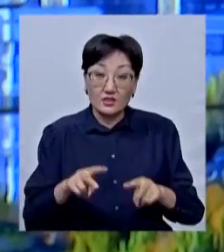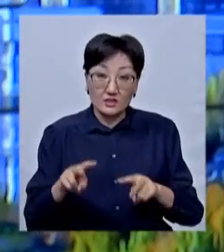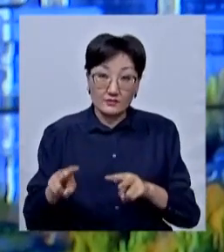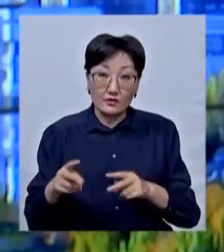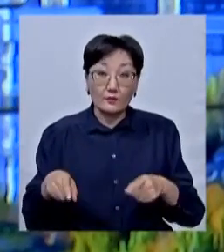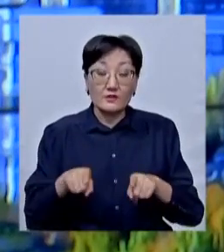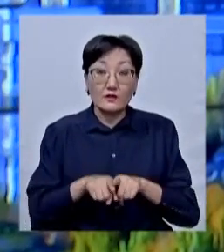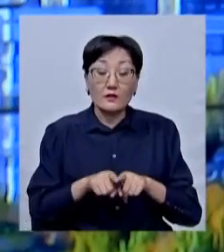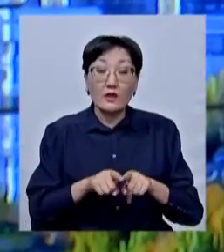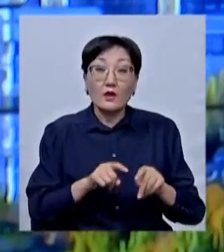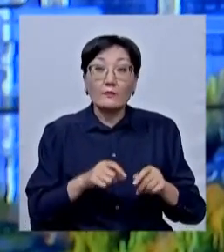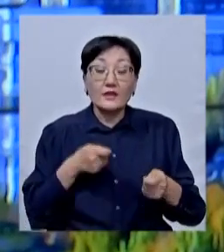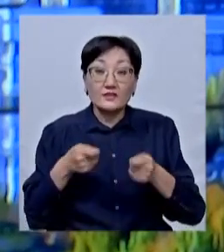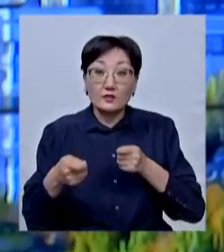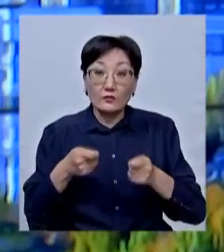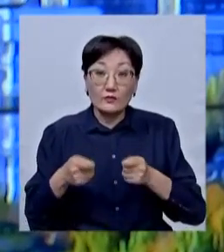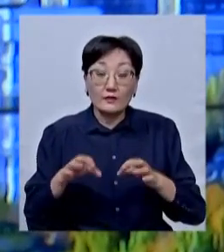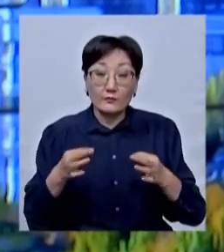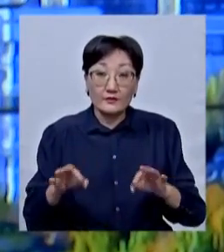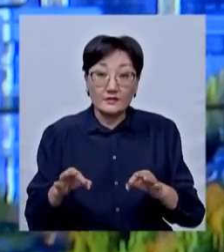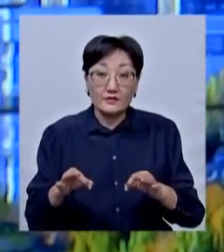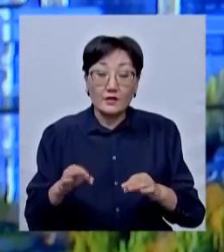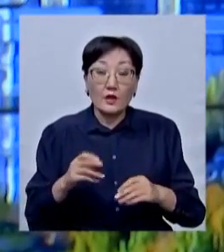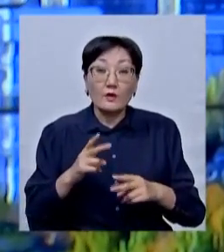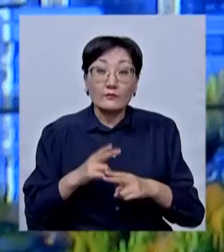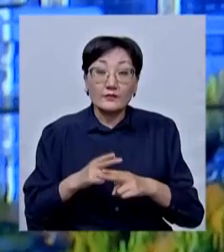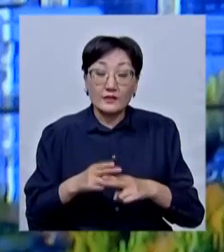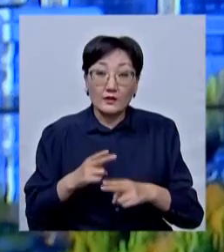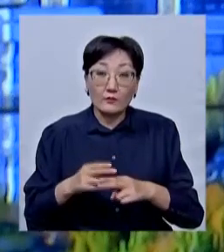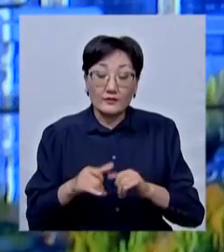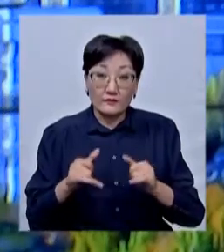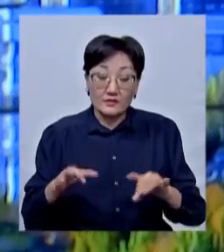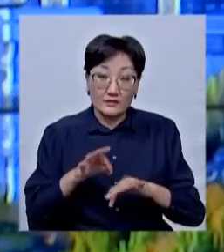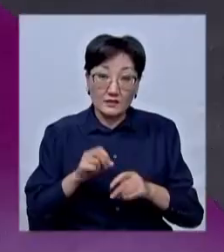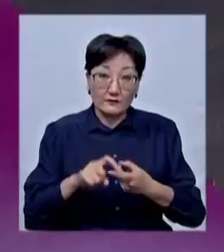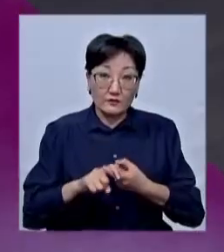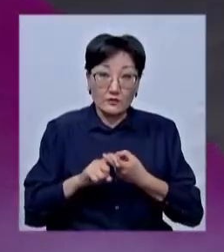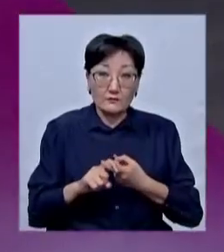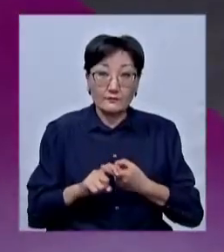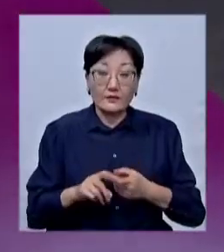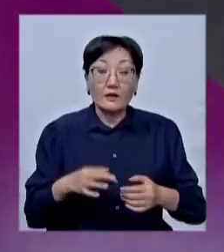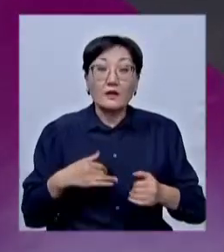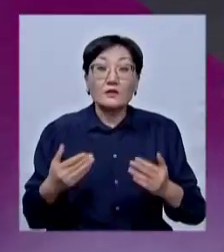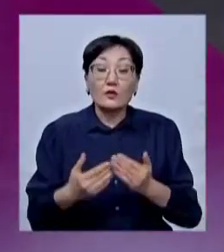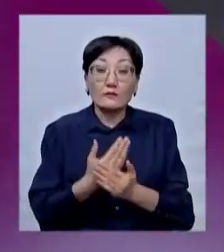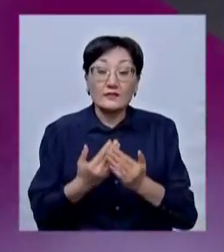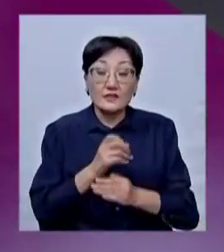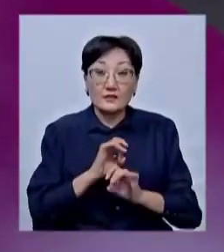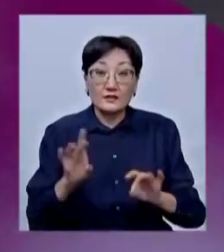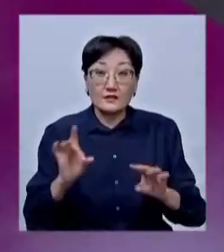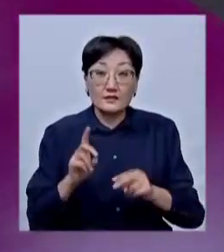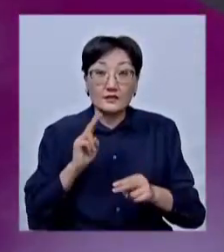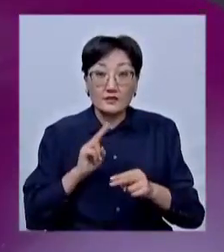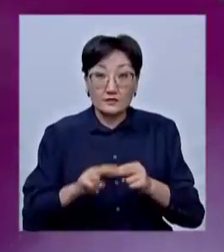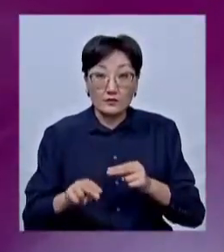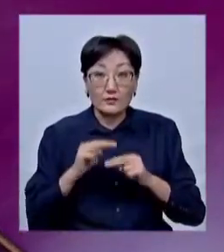дистанцирование. Такие меры предосторожности позволят предотвратить распространение коронавируса. Я, Дина Жанабекова, благодарю вас